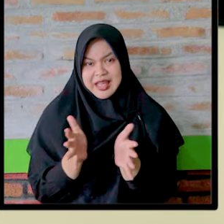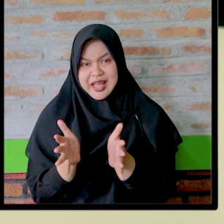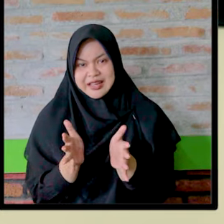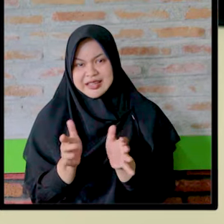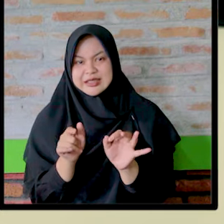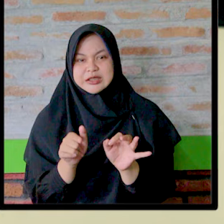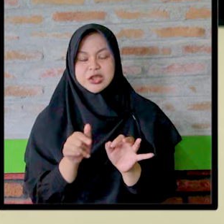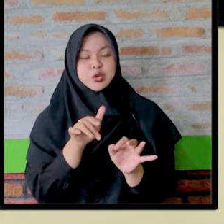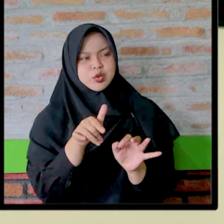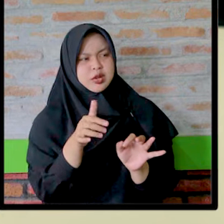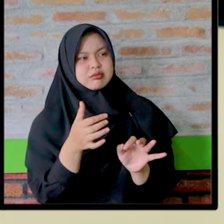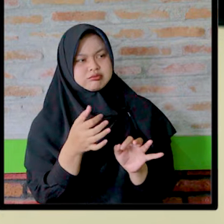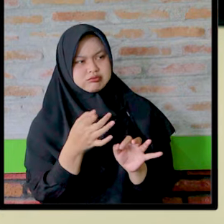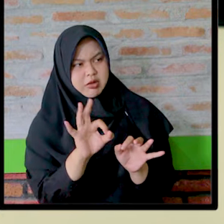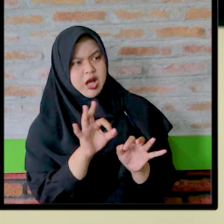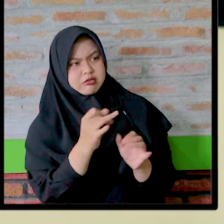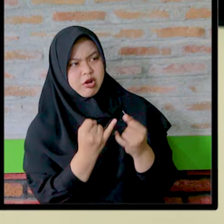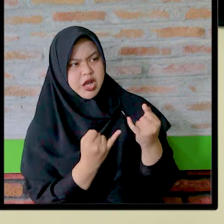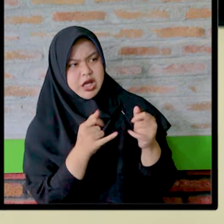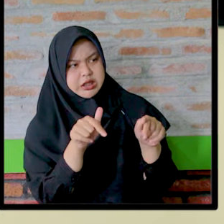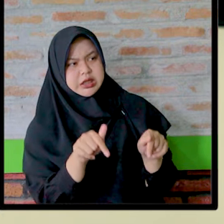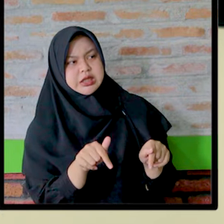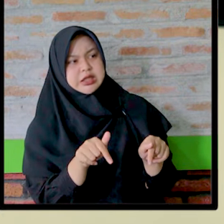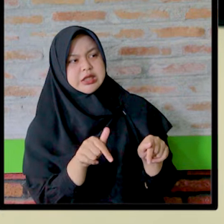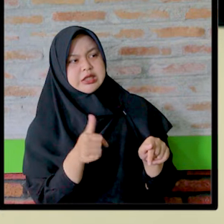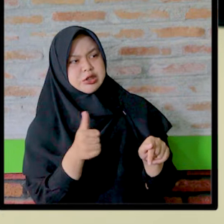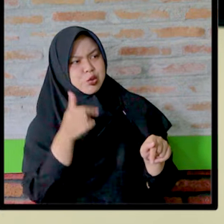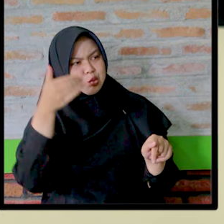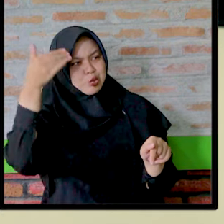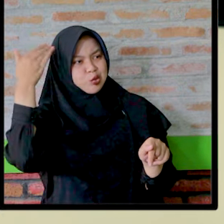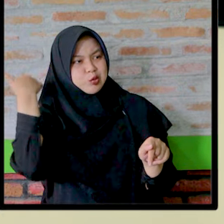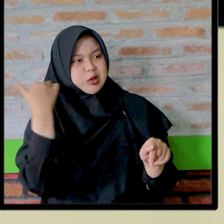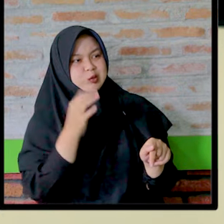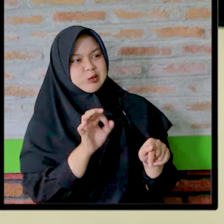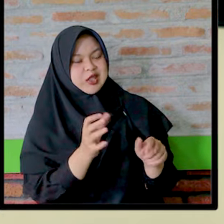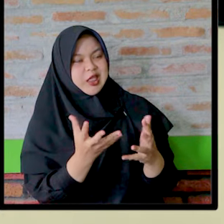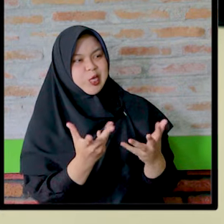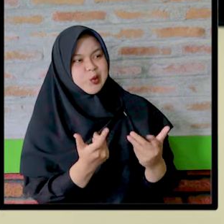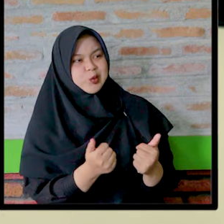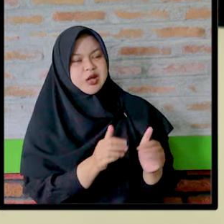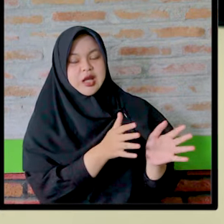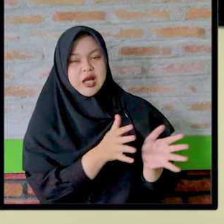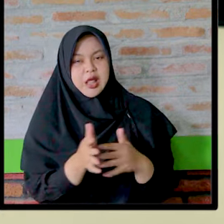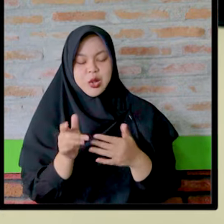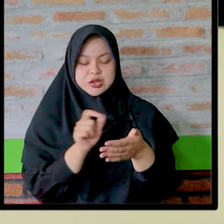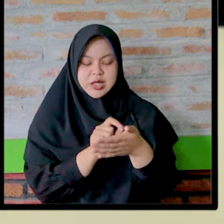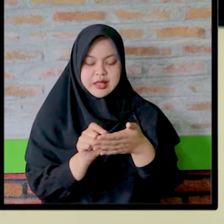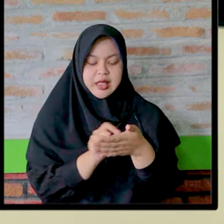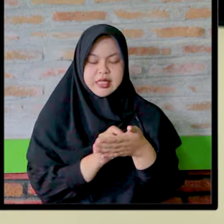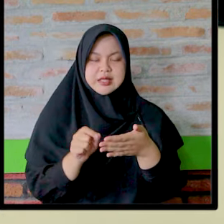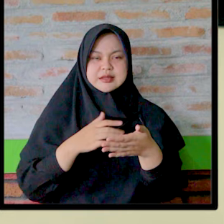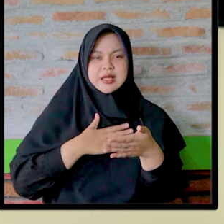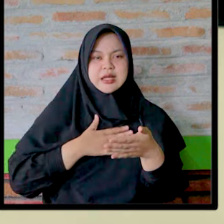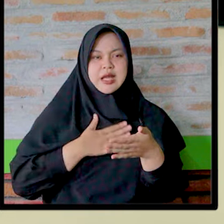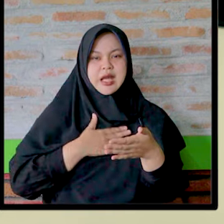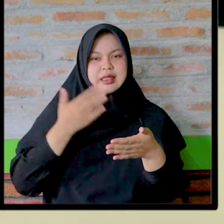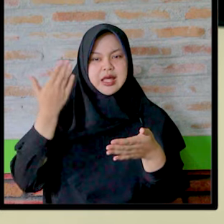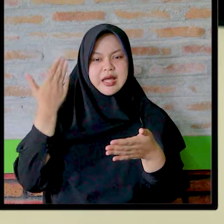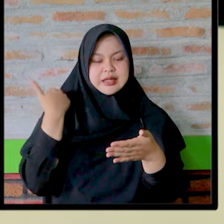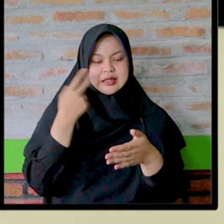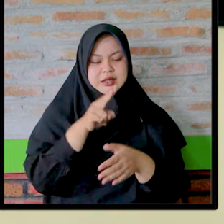yang baru akhir-akhir Kalau yang dulu ya Jadi kalau catatan saya ini ee tadi